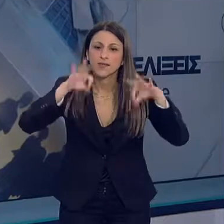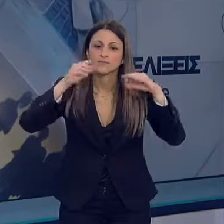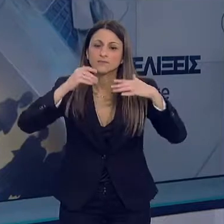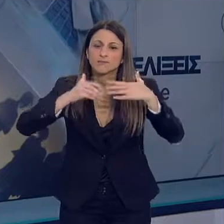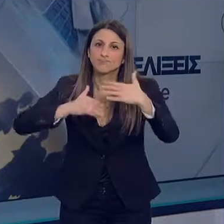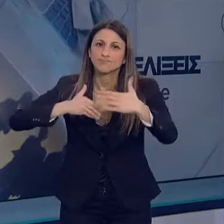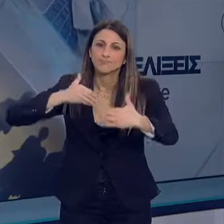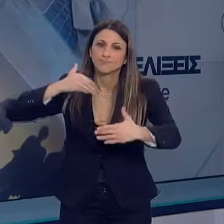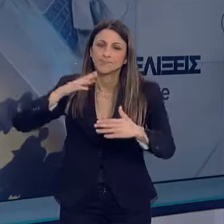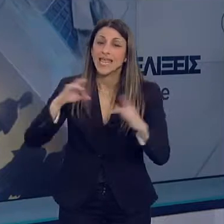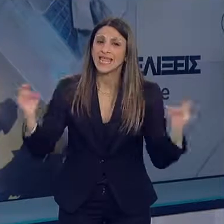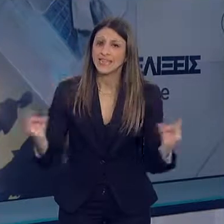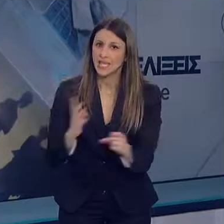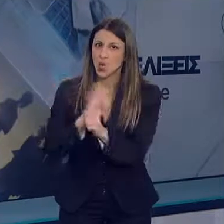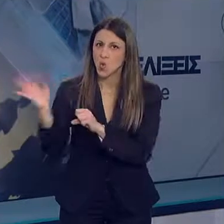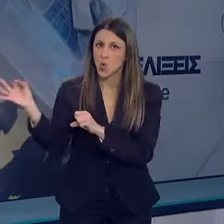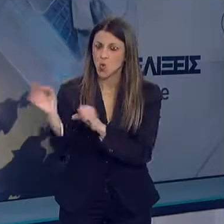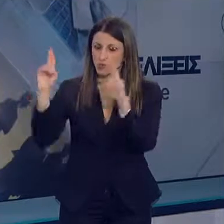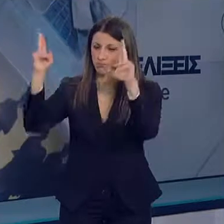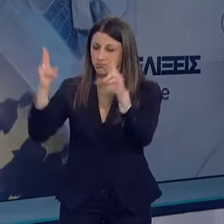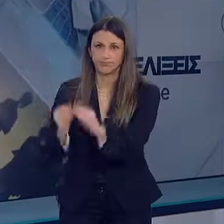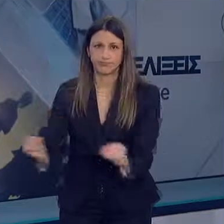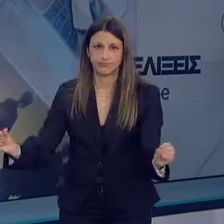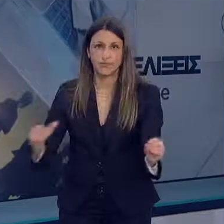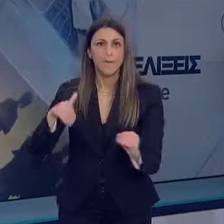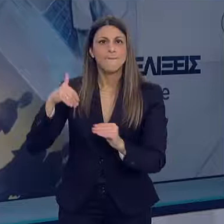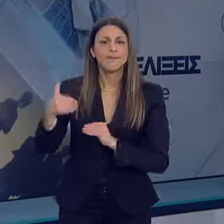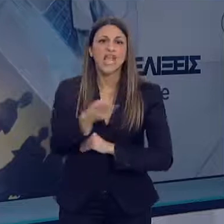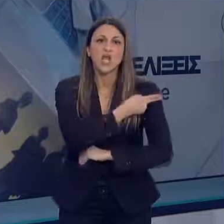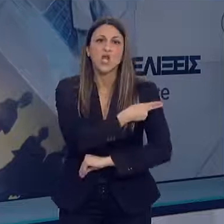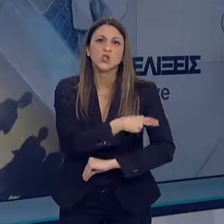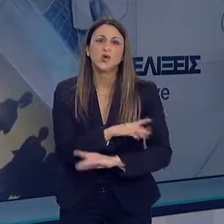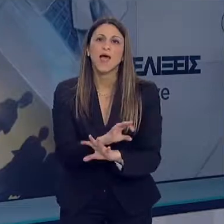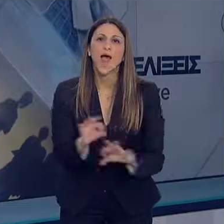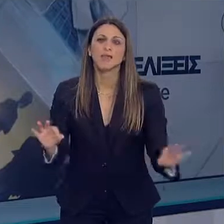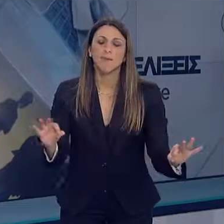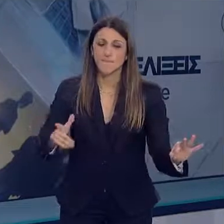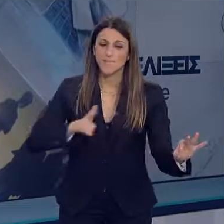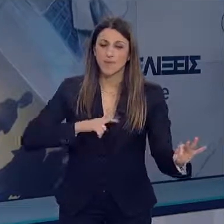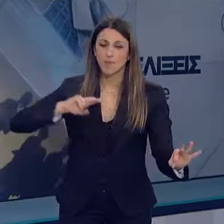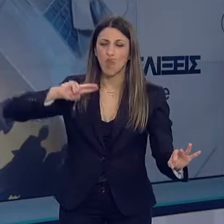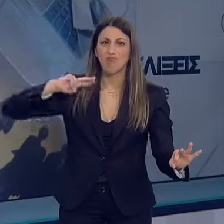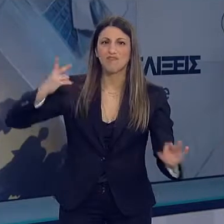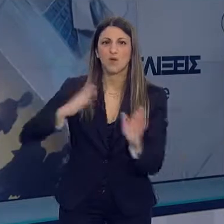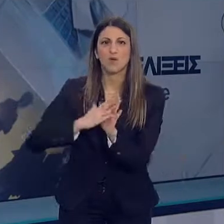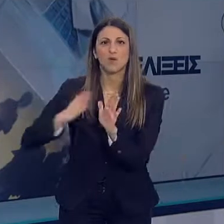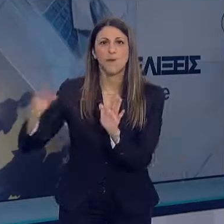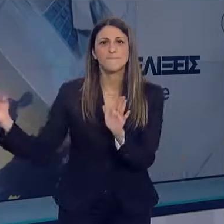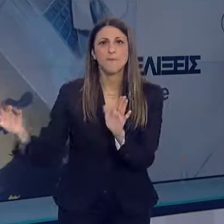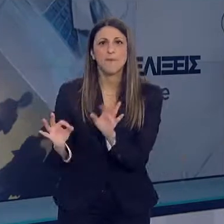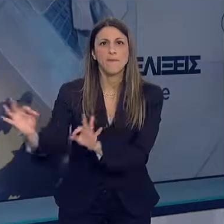να λειτουργεί και σαφώς θα προετοιμάζεται ακόμα περισσότερο για το ενδεχόμενο έξαρσης,